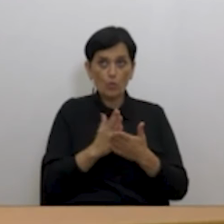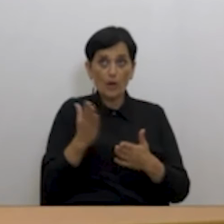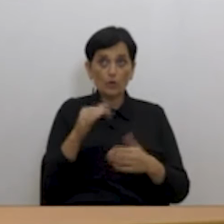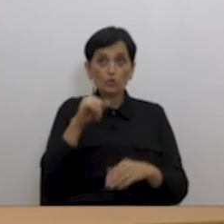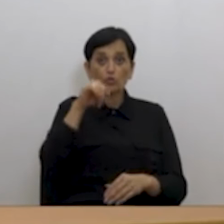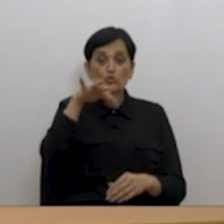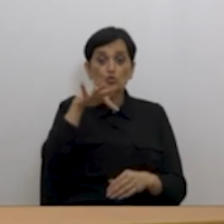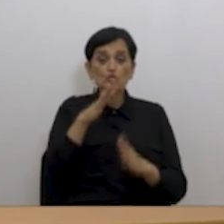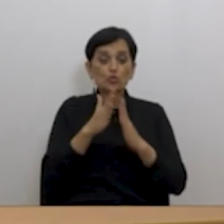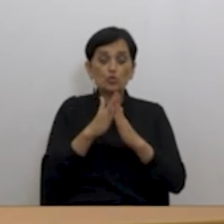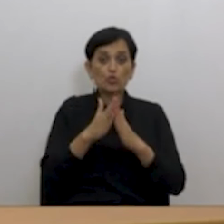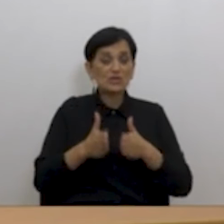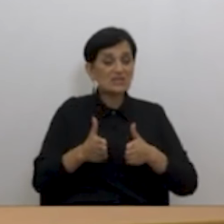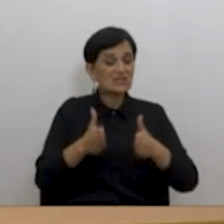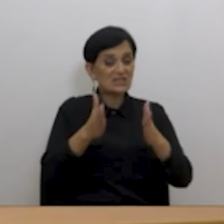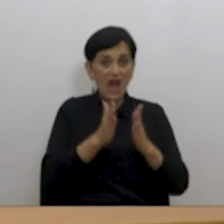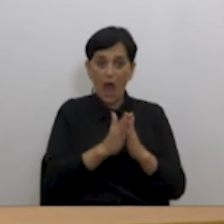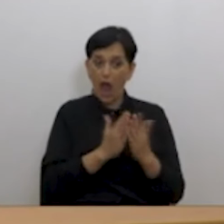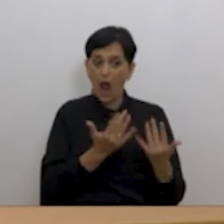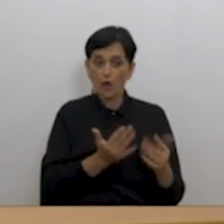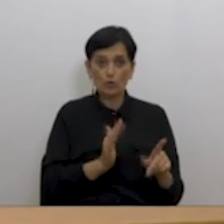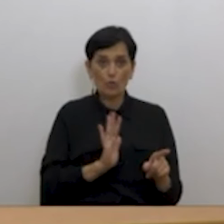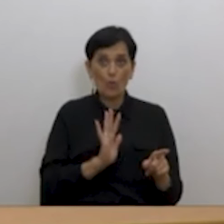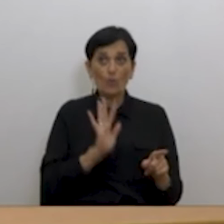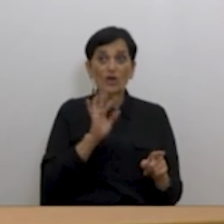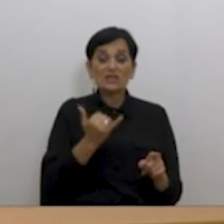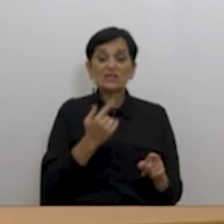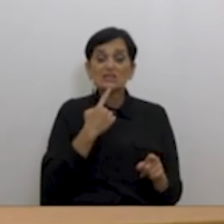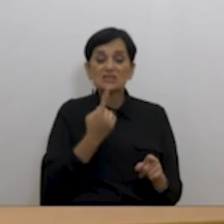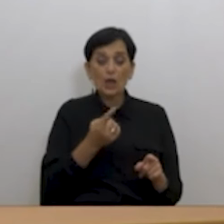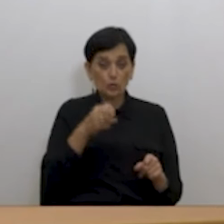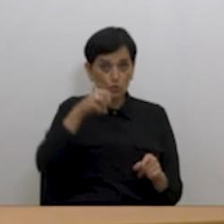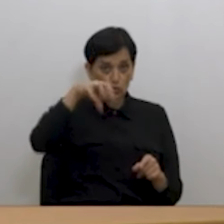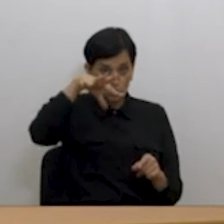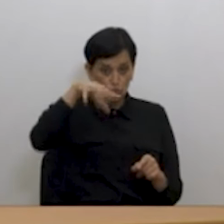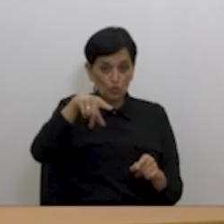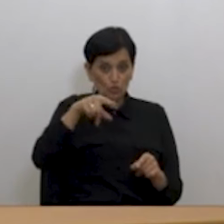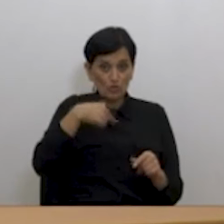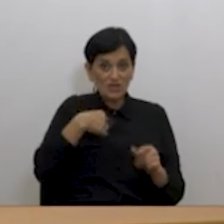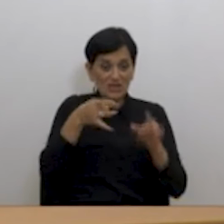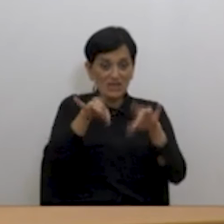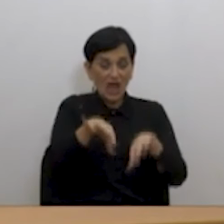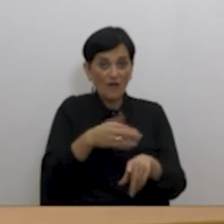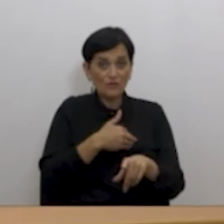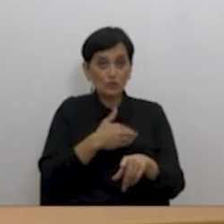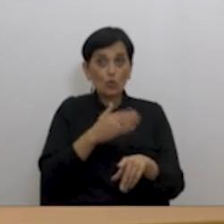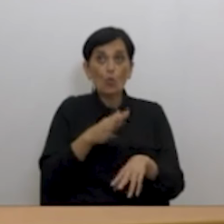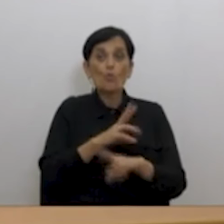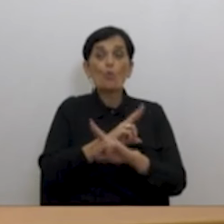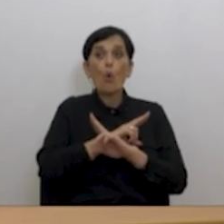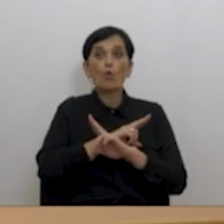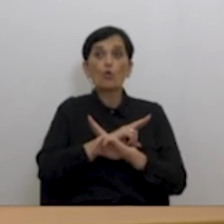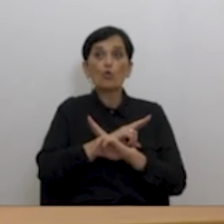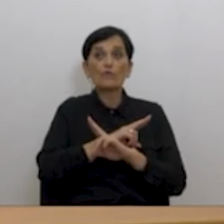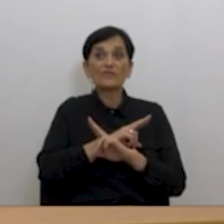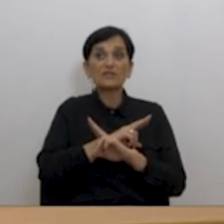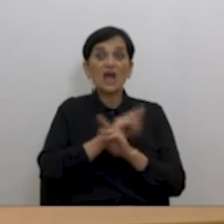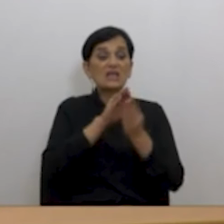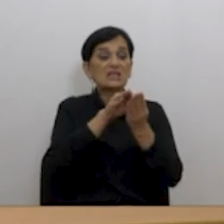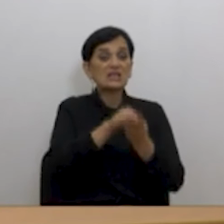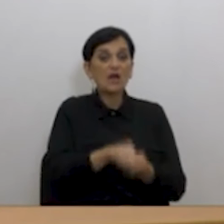ითხოვს, ეხლა გზაც არ მოუთხოვია წელს შუქის გაკეთება შეიძლება რომ დავრჩეო და რომ მოუკდე. დამარხავიც კი